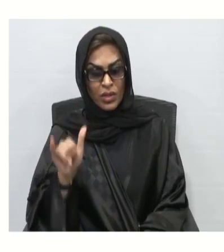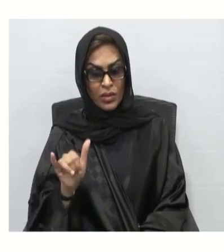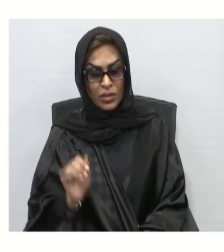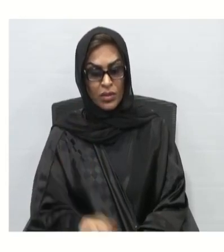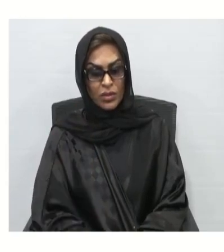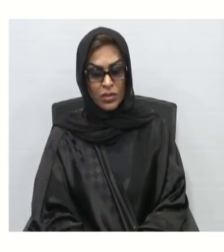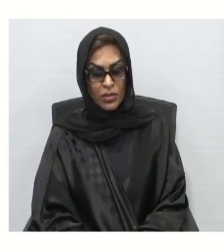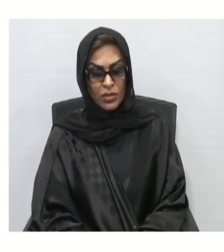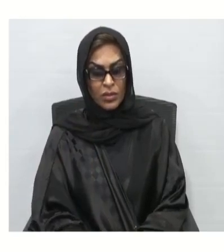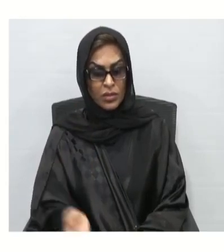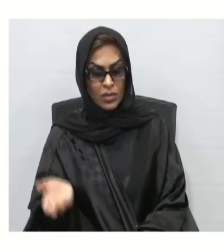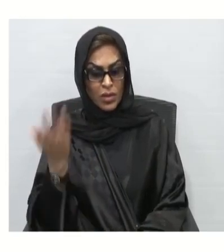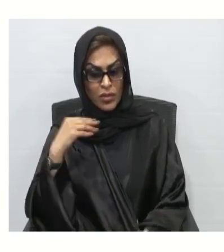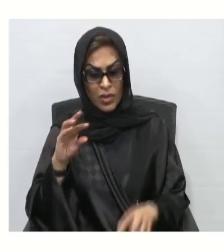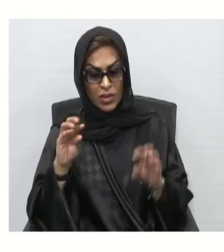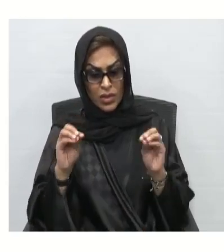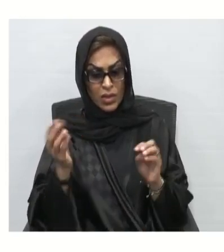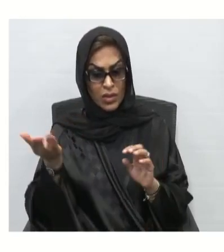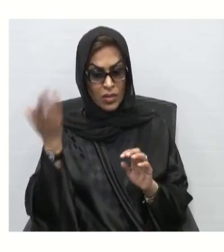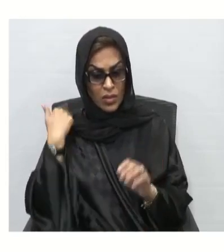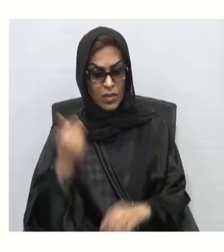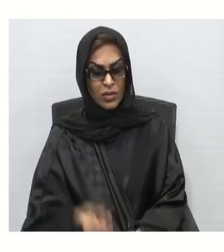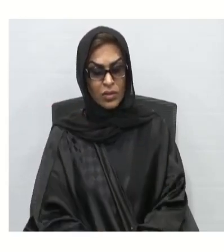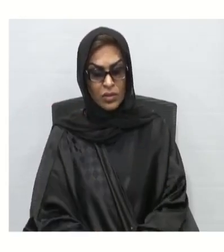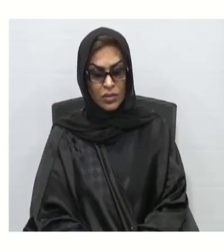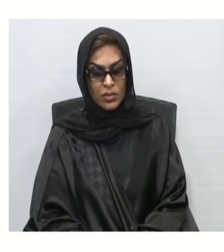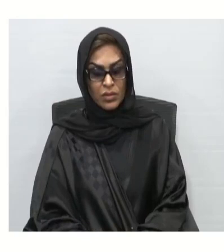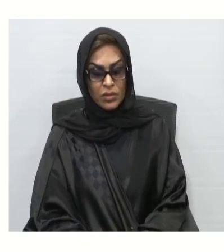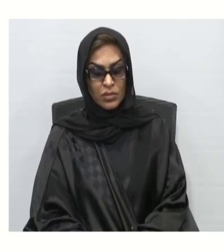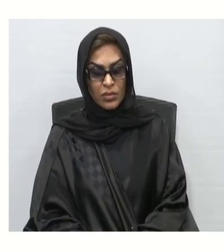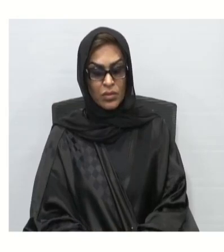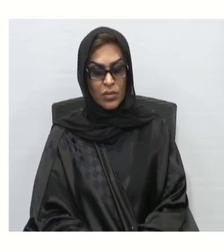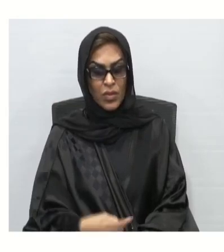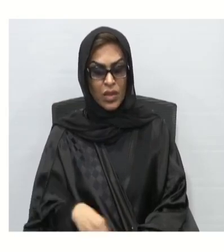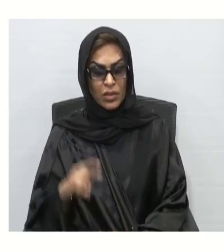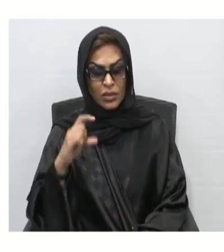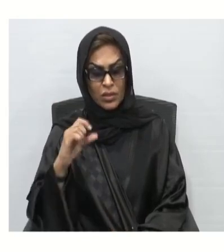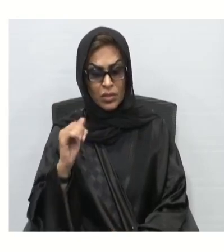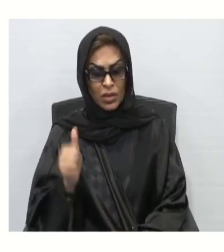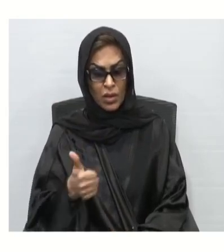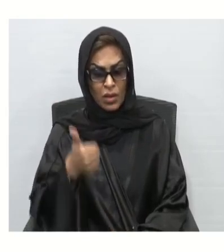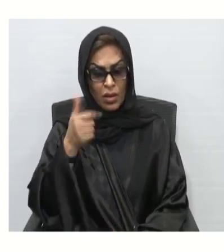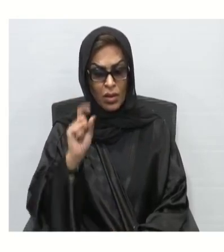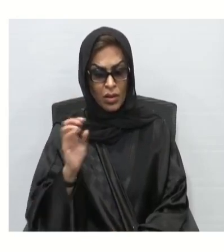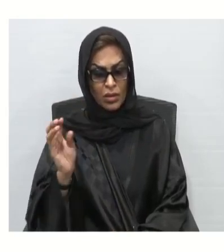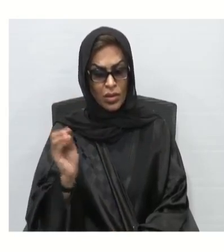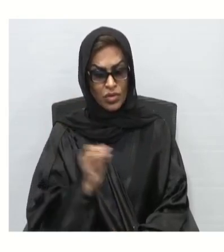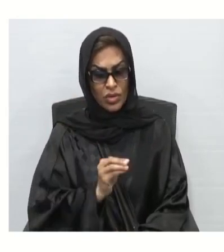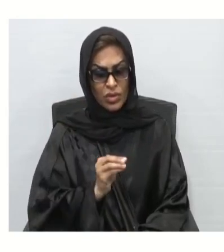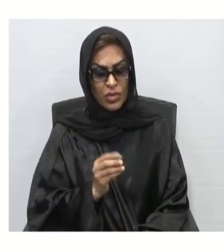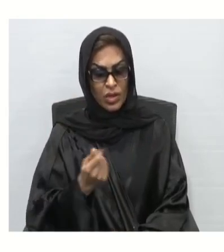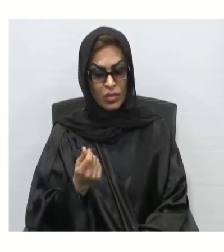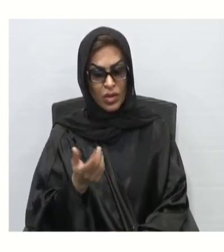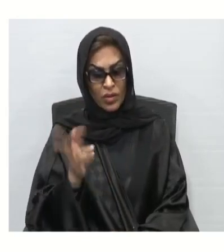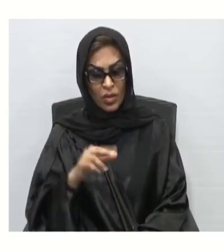تعرفنا في الحصه السابقه على الادخار تعلمنا ما هو الادخار وهو اقتطاع جزء من